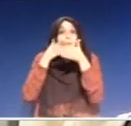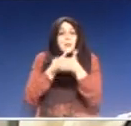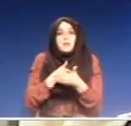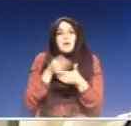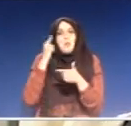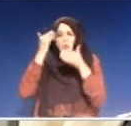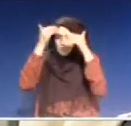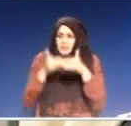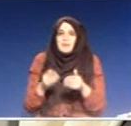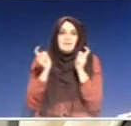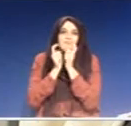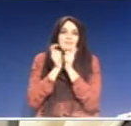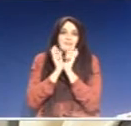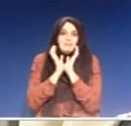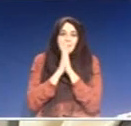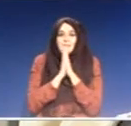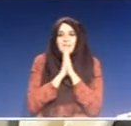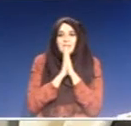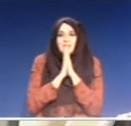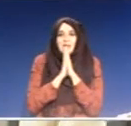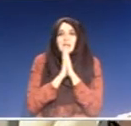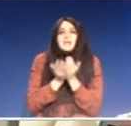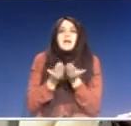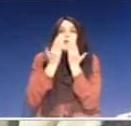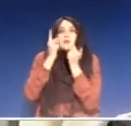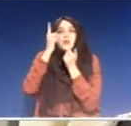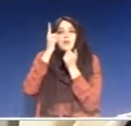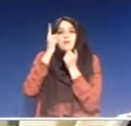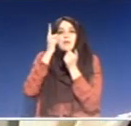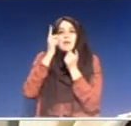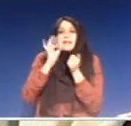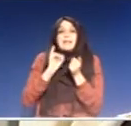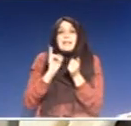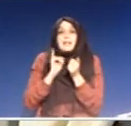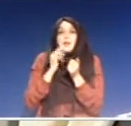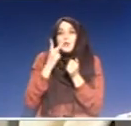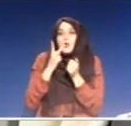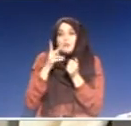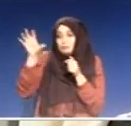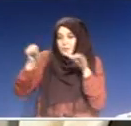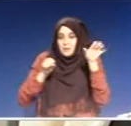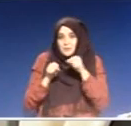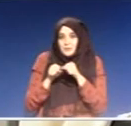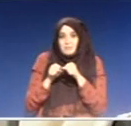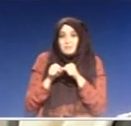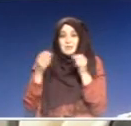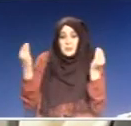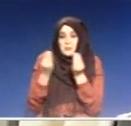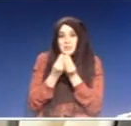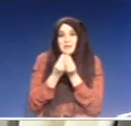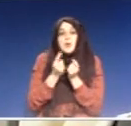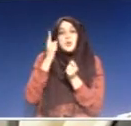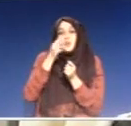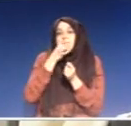لإنهاء النزاع. حنا نقولوا هذا رحمة ربي ثيم زورة يسعد ثيم قورة، ربي سبحانه قال في القرآن عفى الله عما